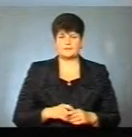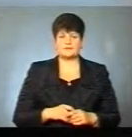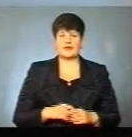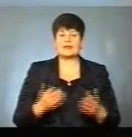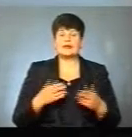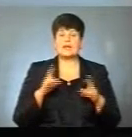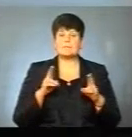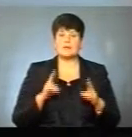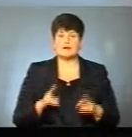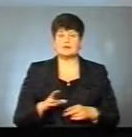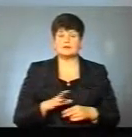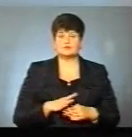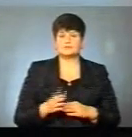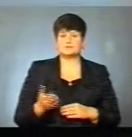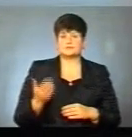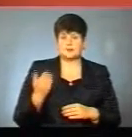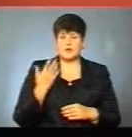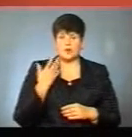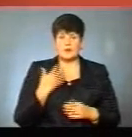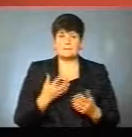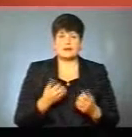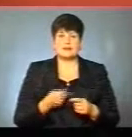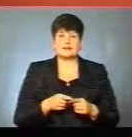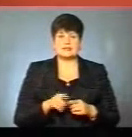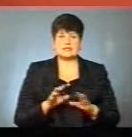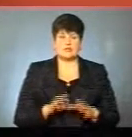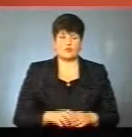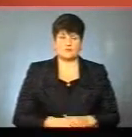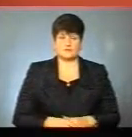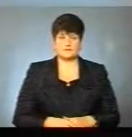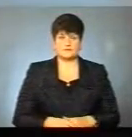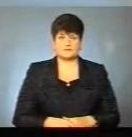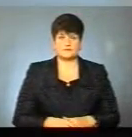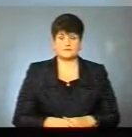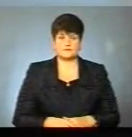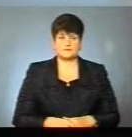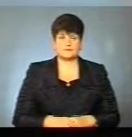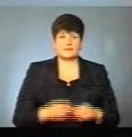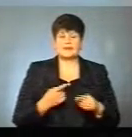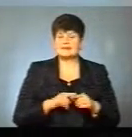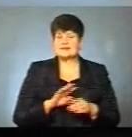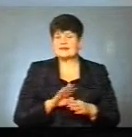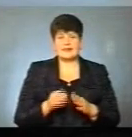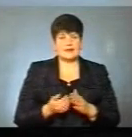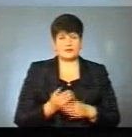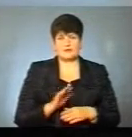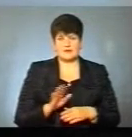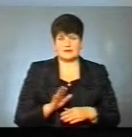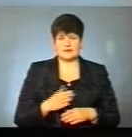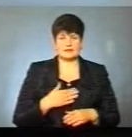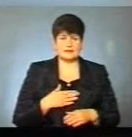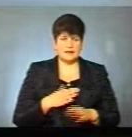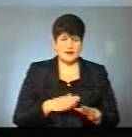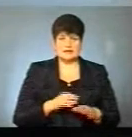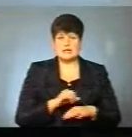які правила діяли до того, поки прийняли цей закон? Це не новинка ні для нас, ні